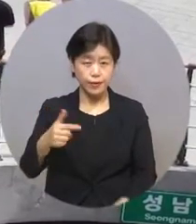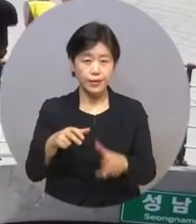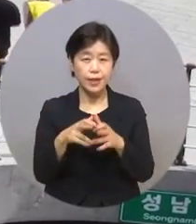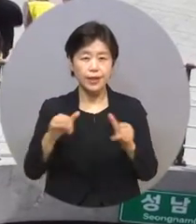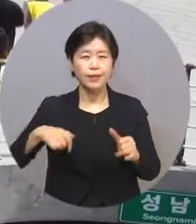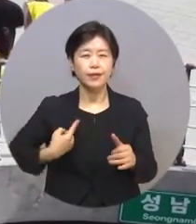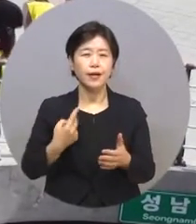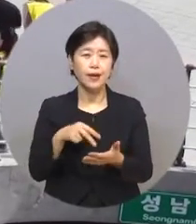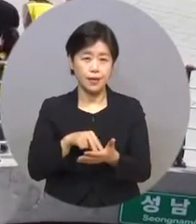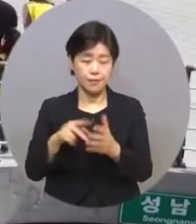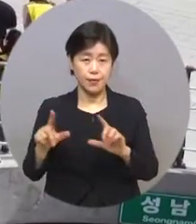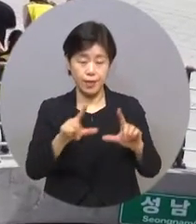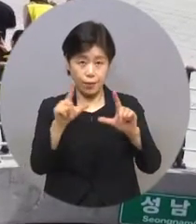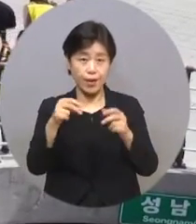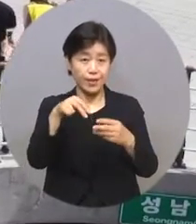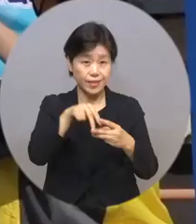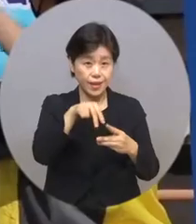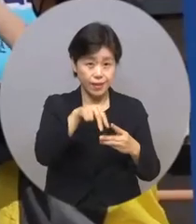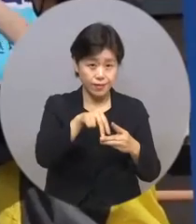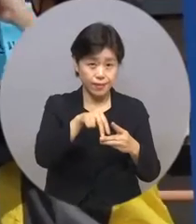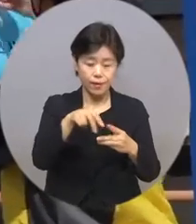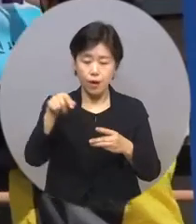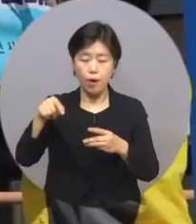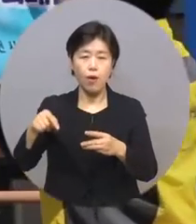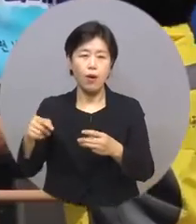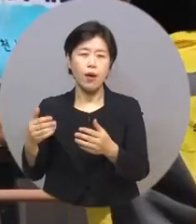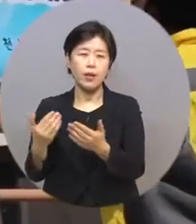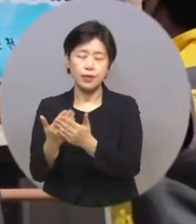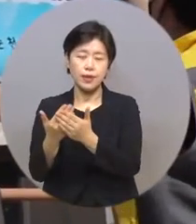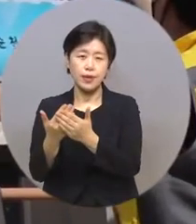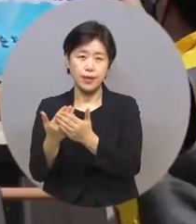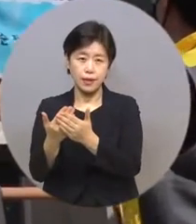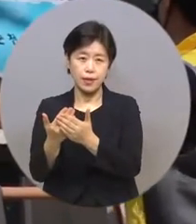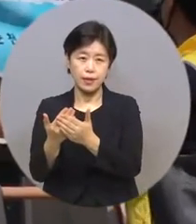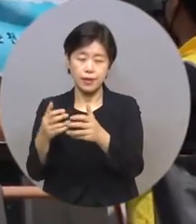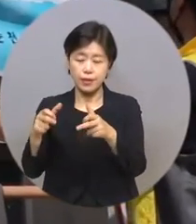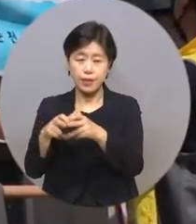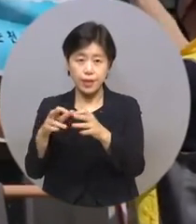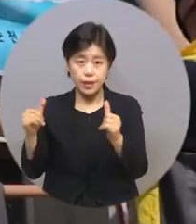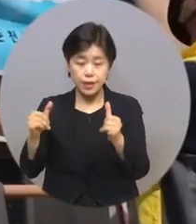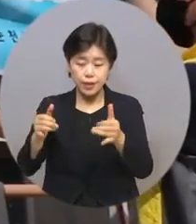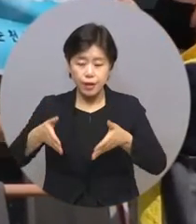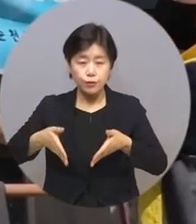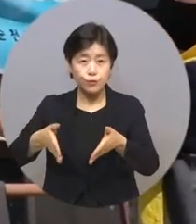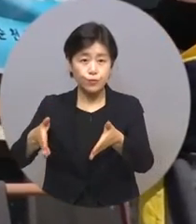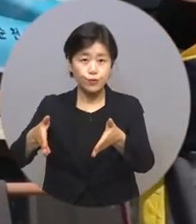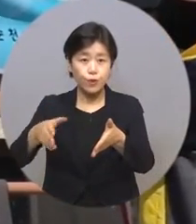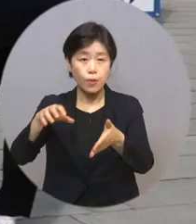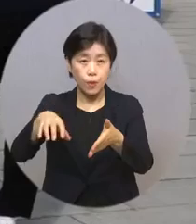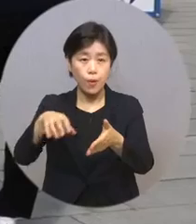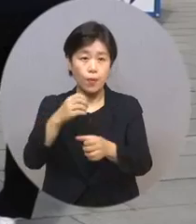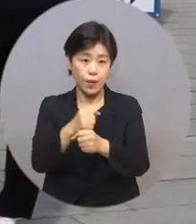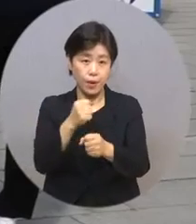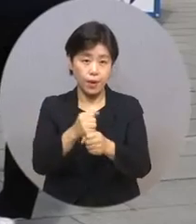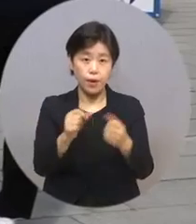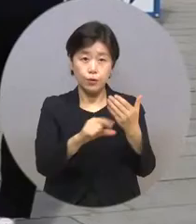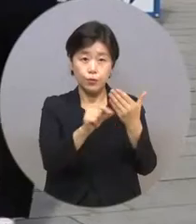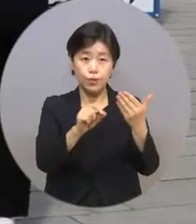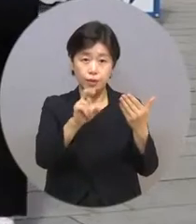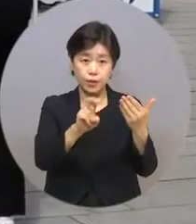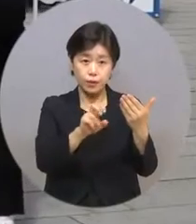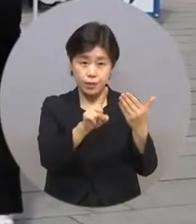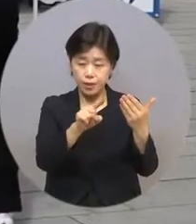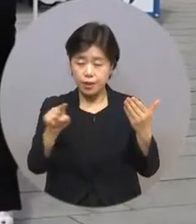순천장애인자립생활센터는 발달장애인 친화거리 조성 OT존 캠페인을 지난 9월 21일부터 23일까지